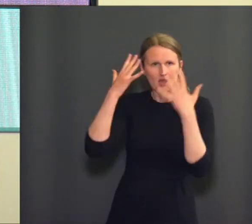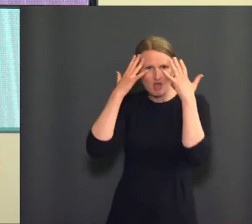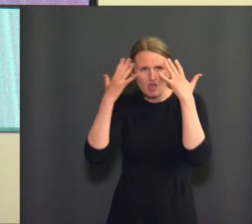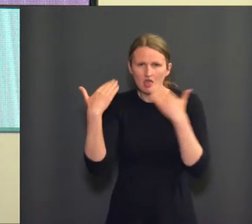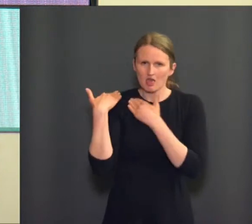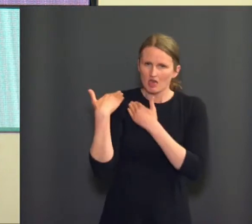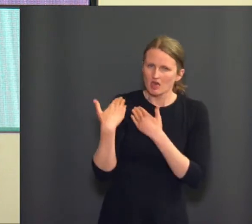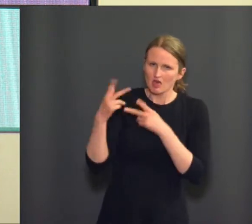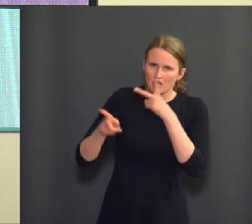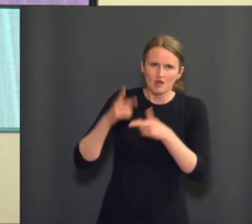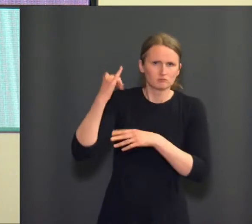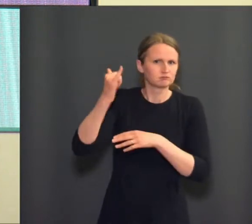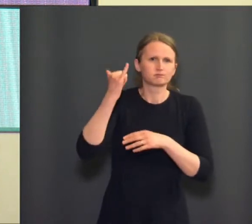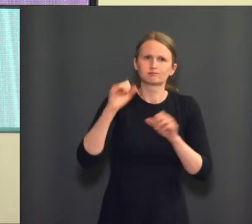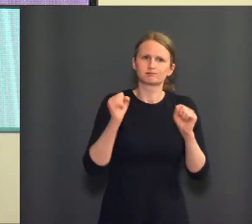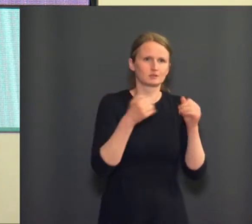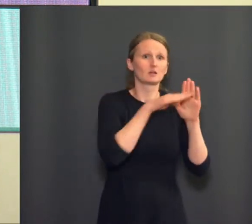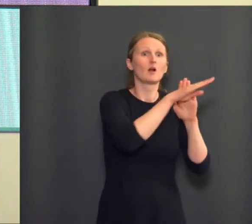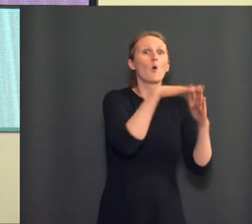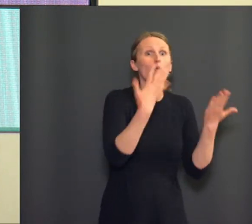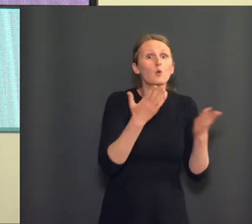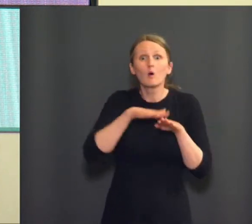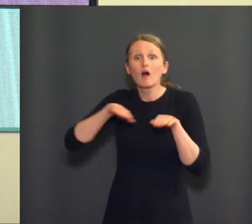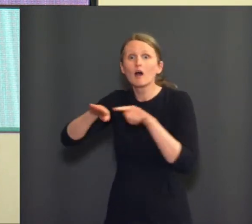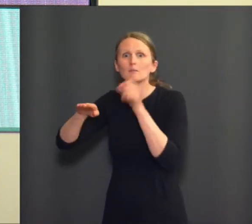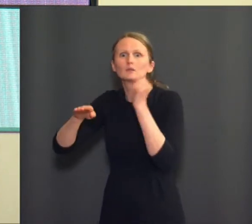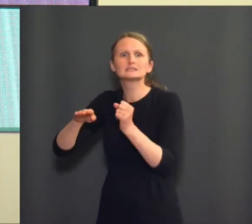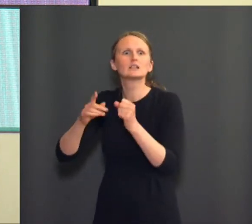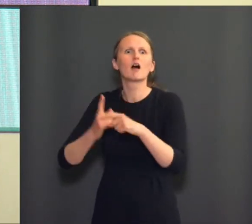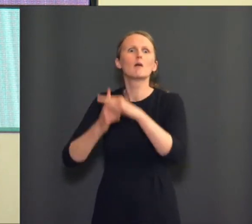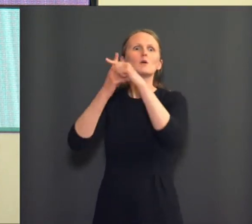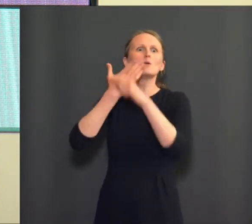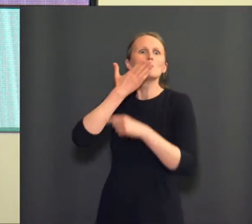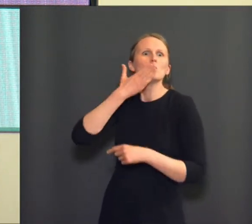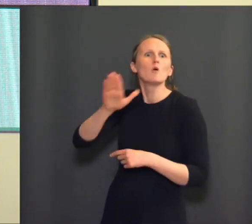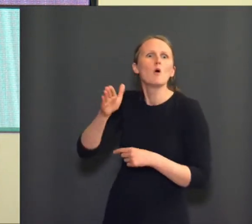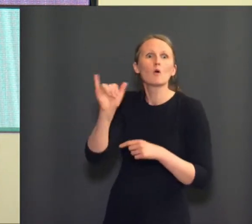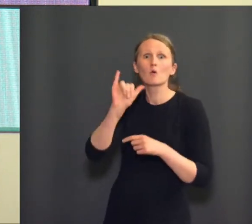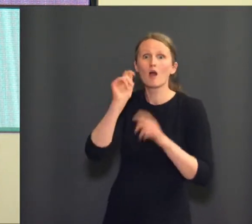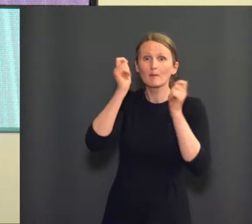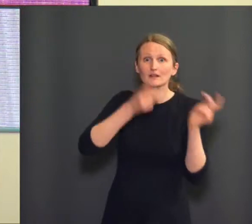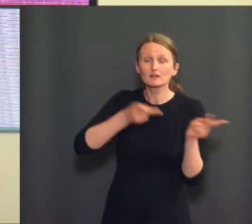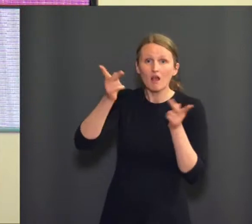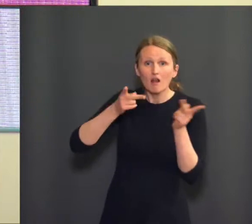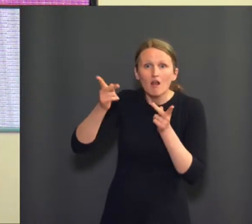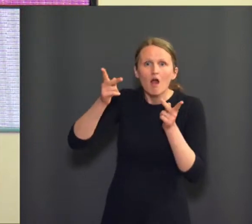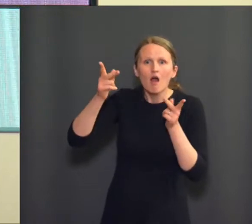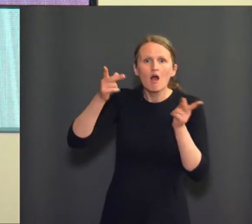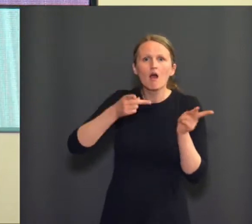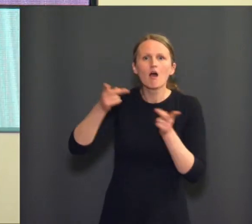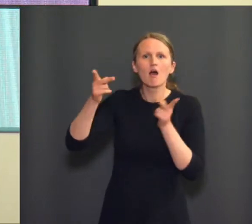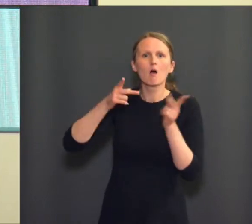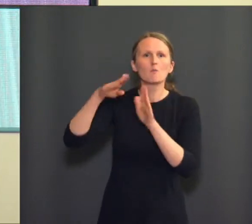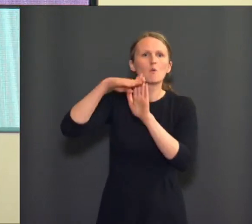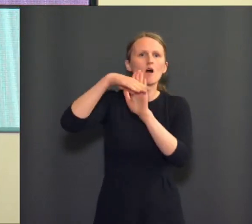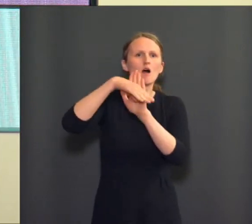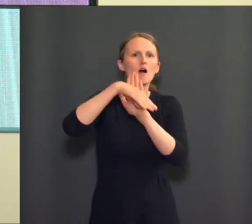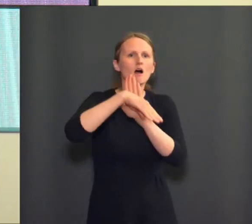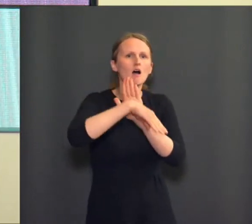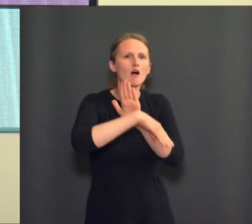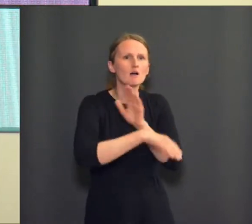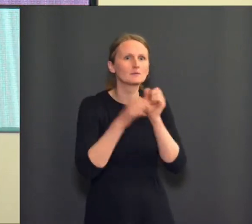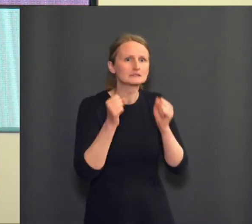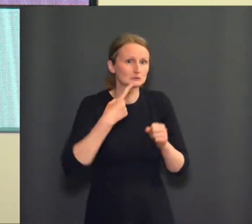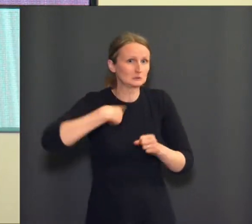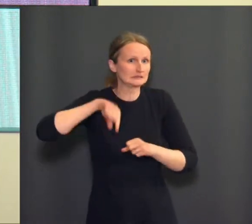celle que nous ayons un taux d'hospitalisation qui continue à diminuer et qui puisse éventuellement même atteindre les